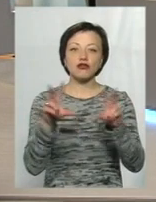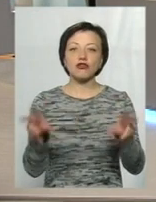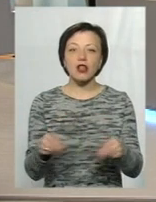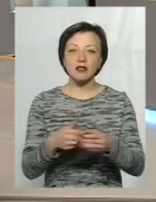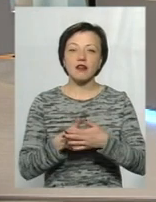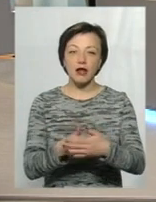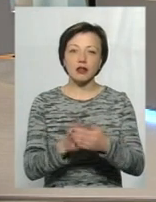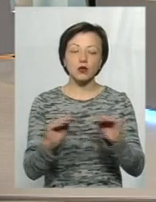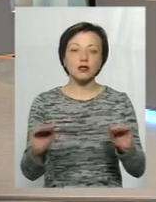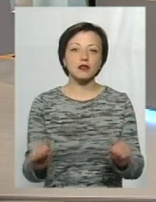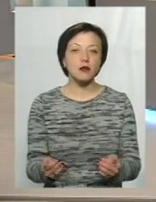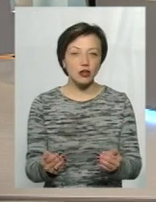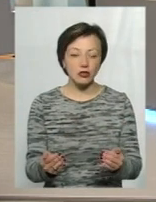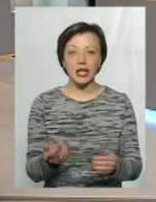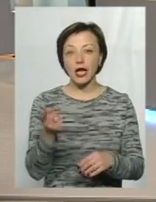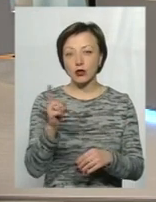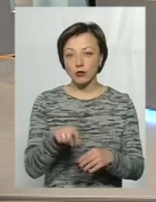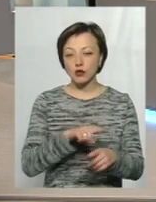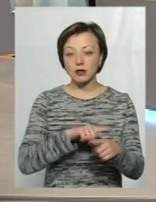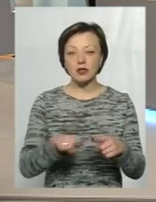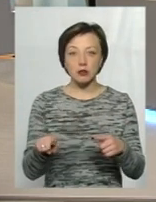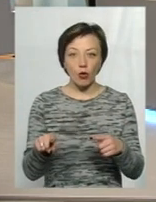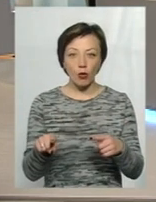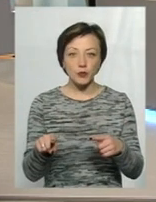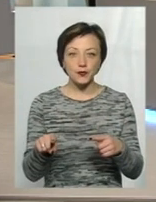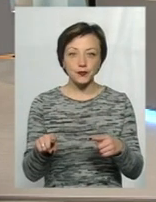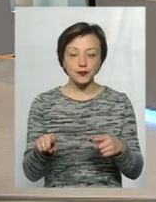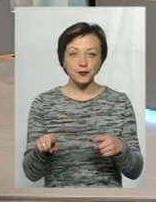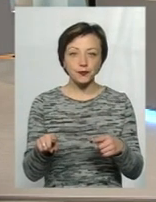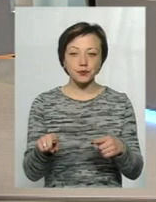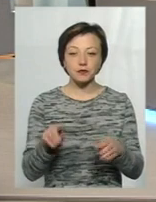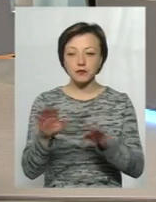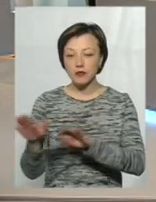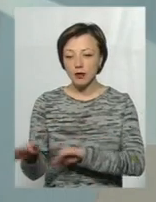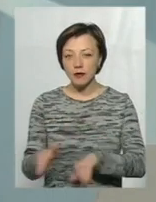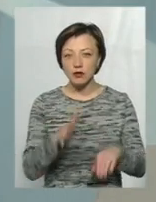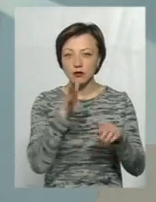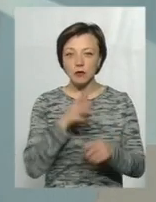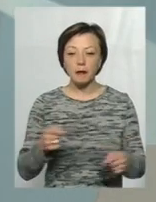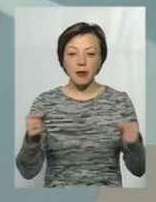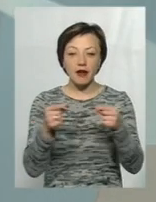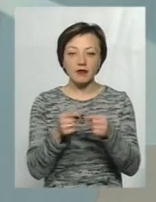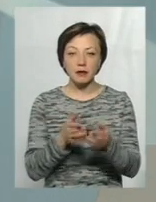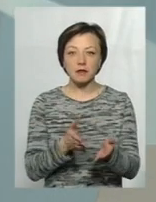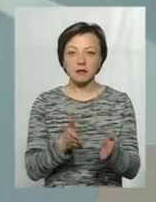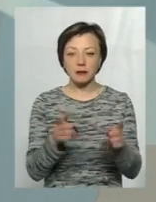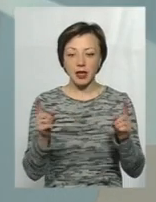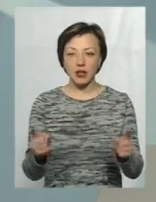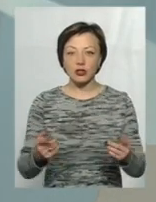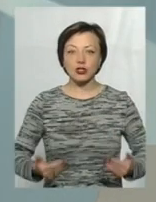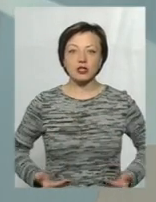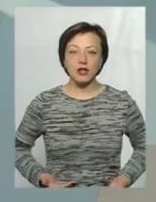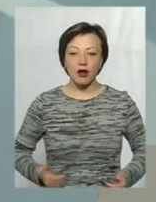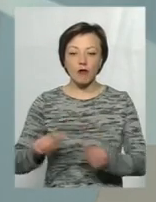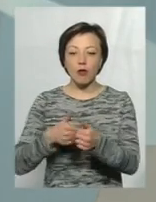завагітніти зменшується. І тому стрімко, тим паче, пройшовши якийсь певний період життя і в погоні за виправдістю, в